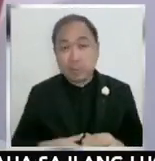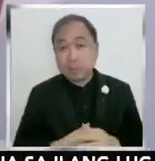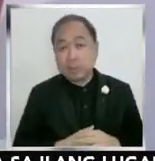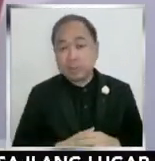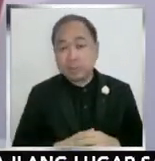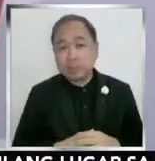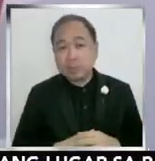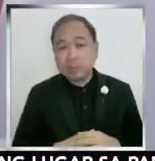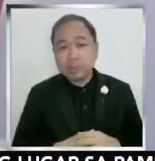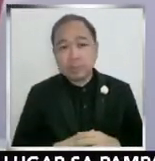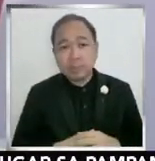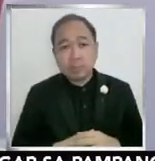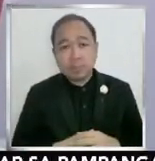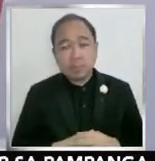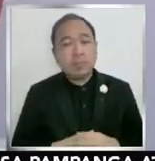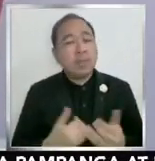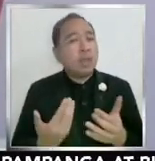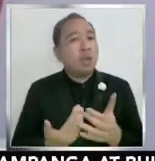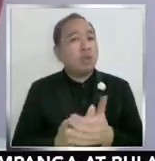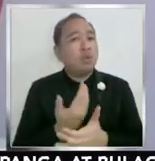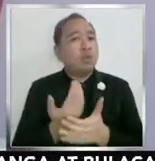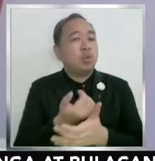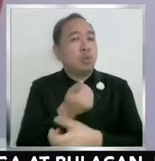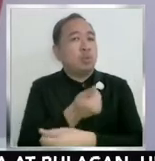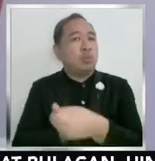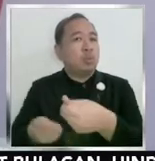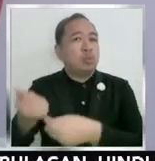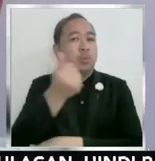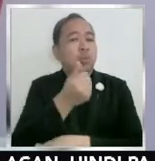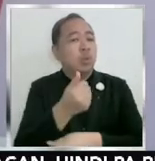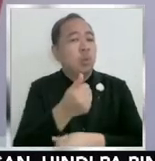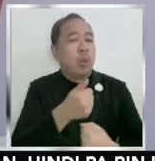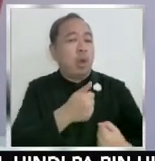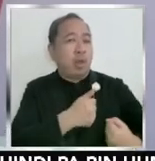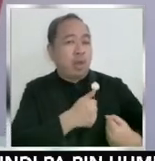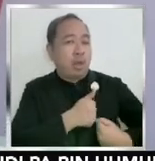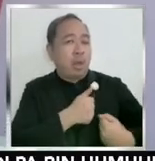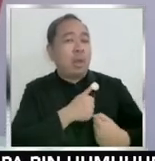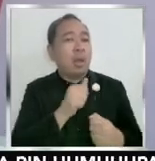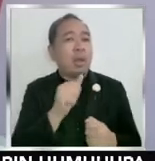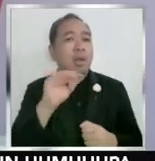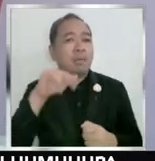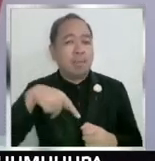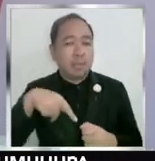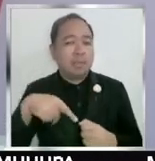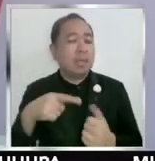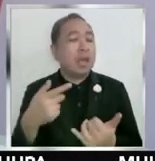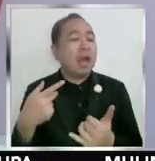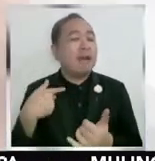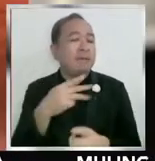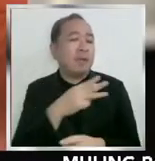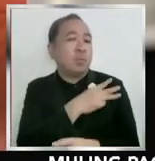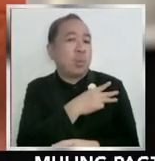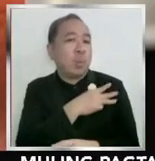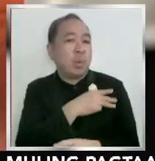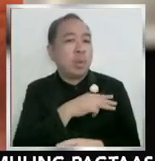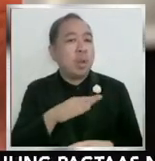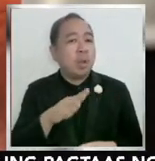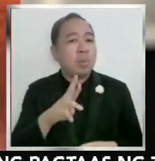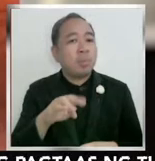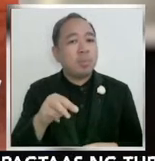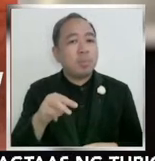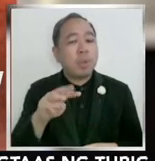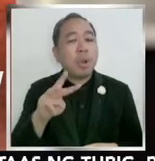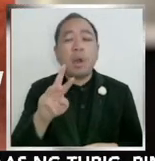Uupong bagong Chief of Staff ng Armed Forces of the Philippines, si Lieutenant General Romeo Browner. Ayon sa Malacanang, papalitan ni Browner